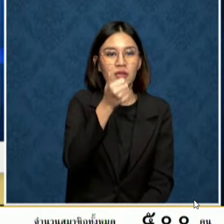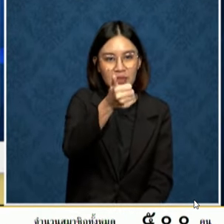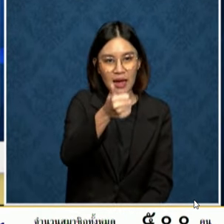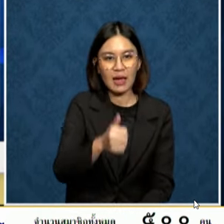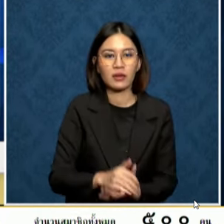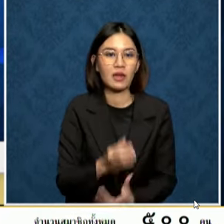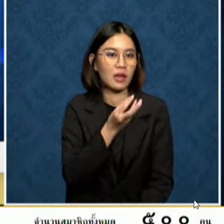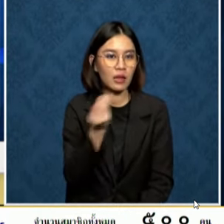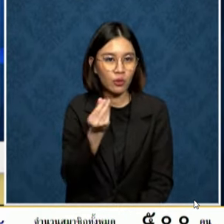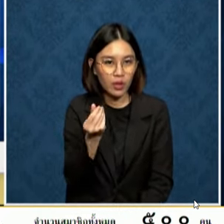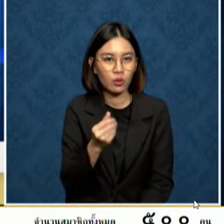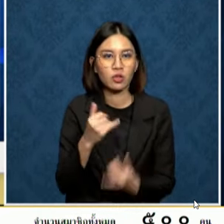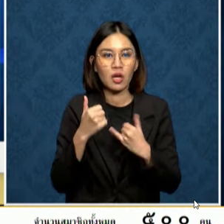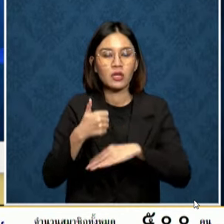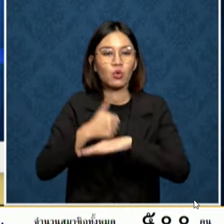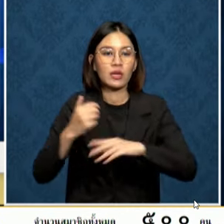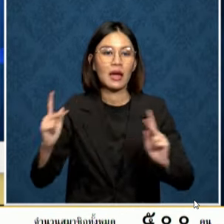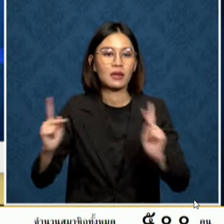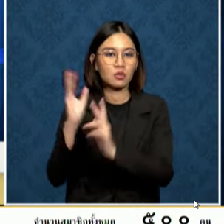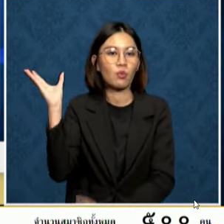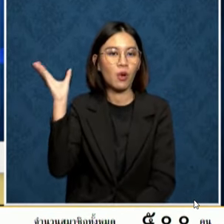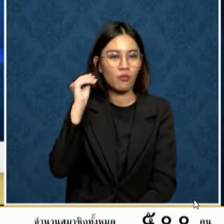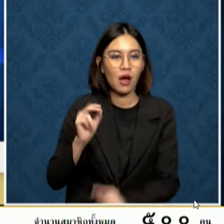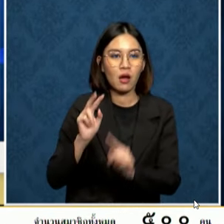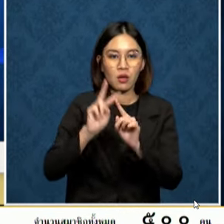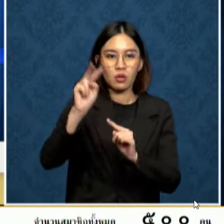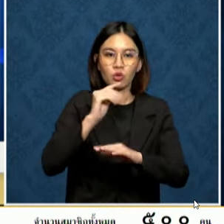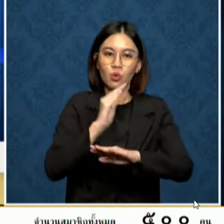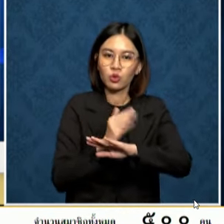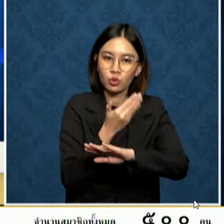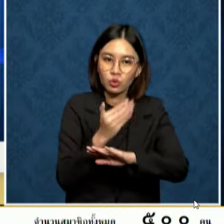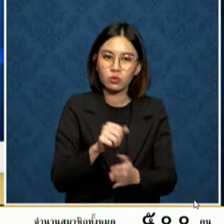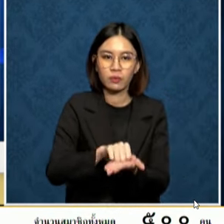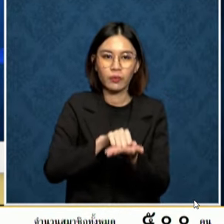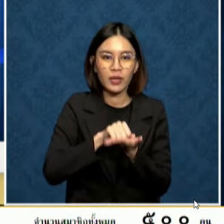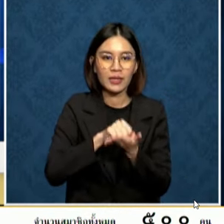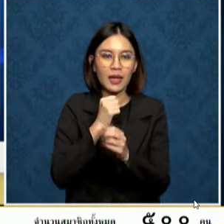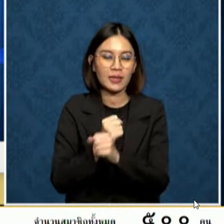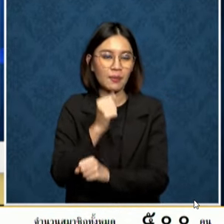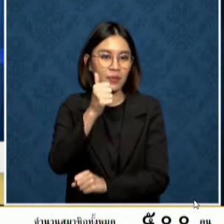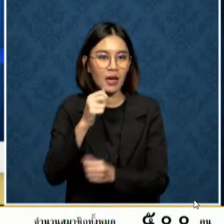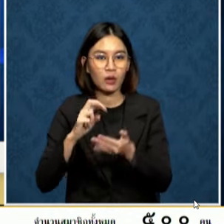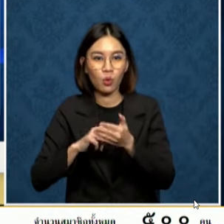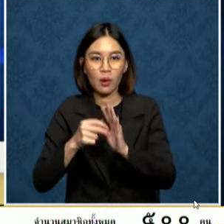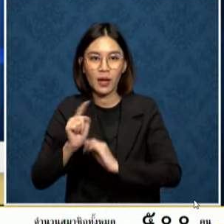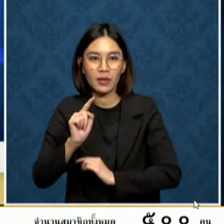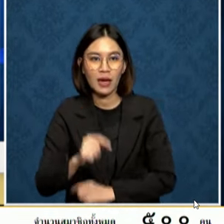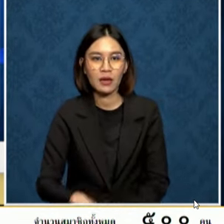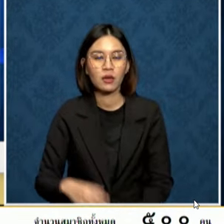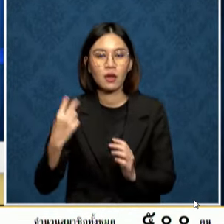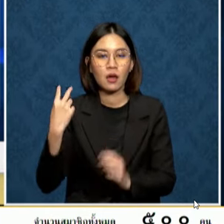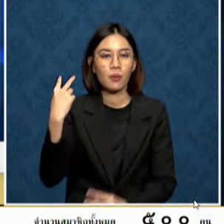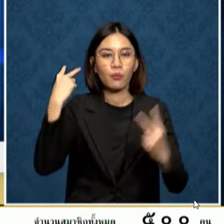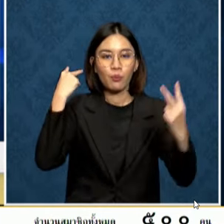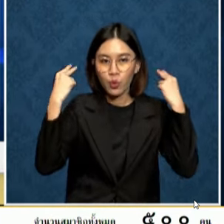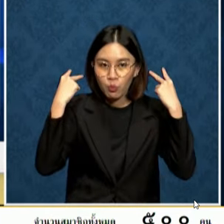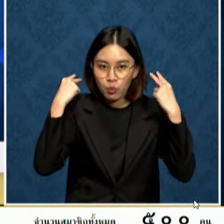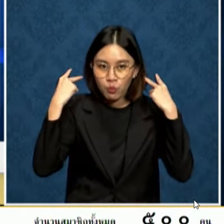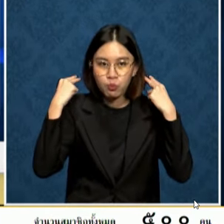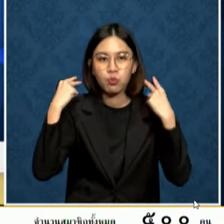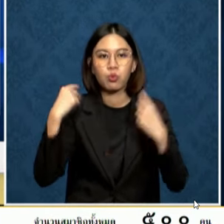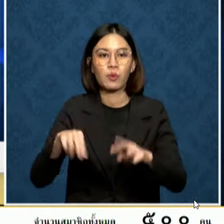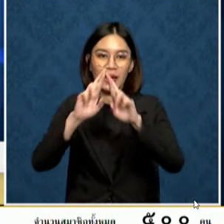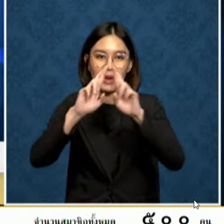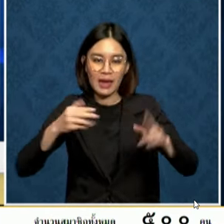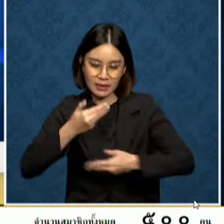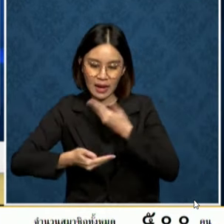ทลทัมตีเลยคมาฟงอยู่สองต้ใช้ในภ fertilizer บริการได้คืออย่างนี้ครับ ช่างตัดผม ร้านค้า นู่นี่นานประเทศ เราเป